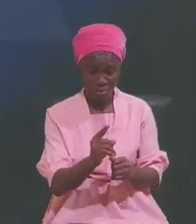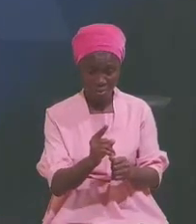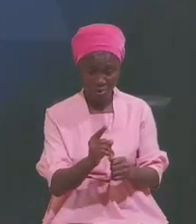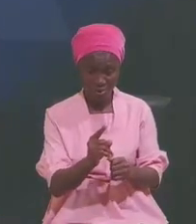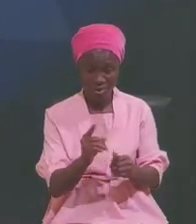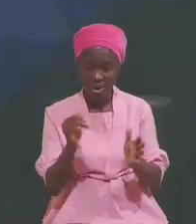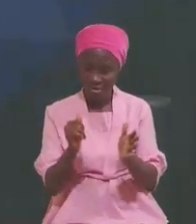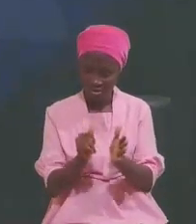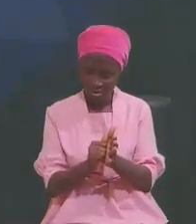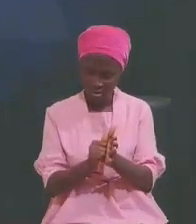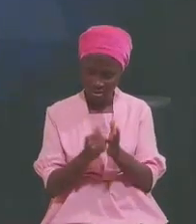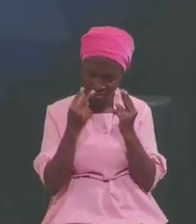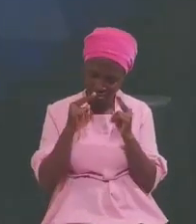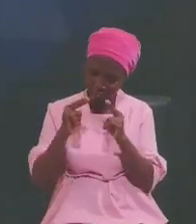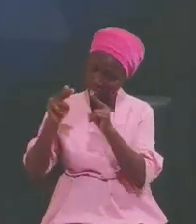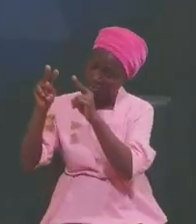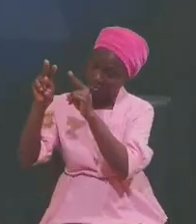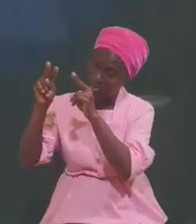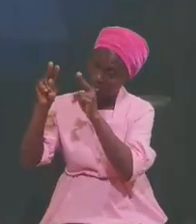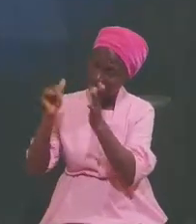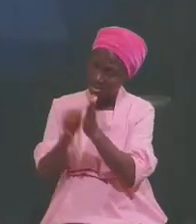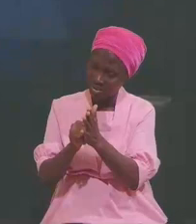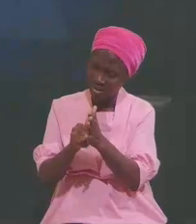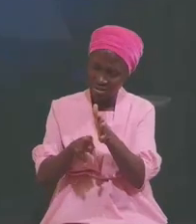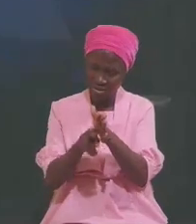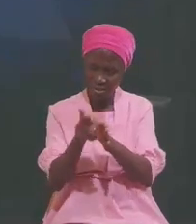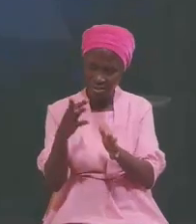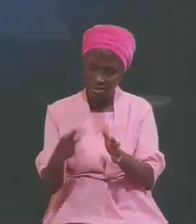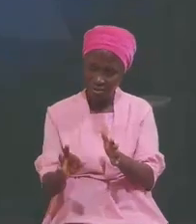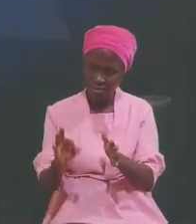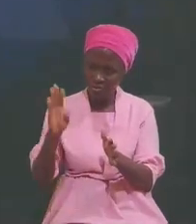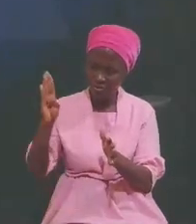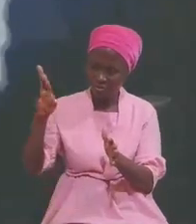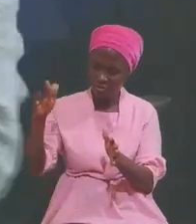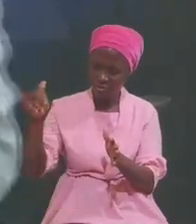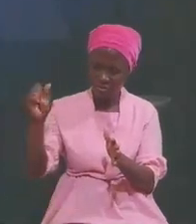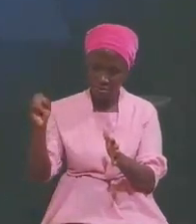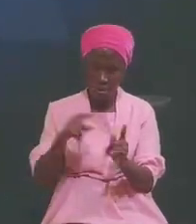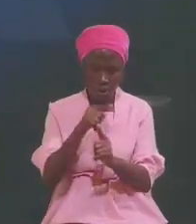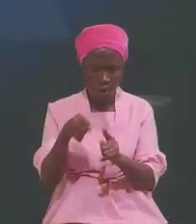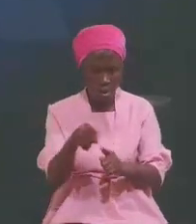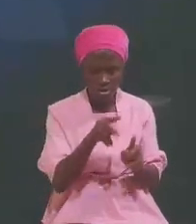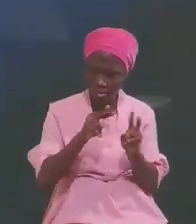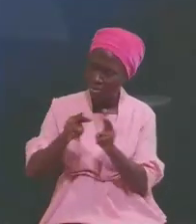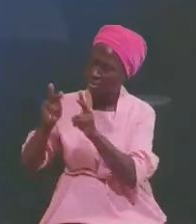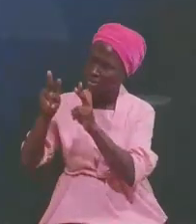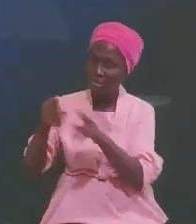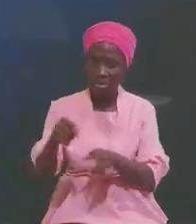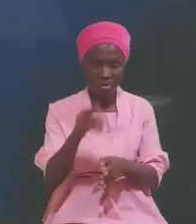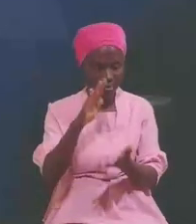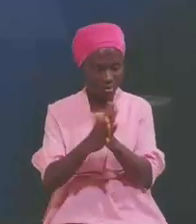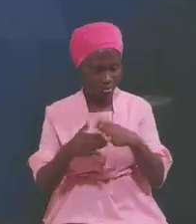parce que tous ceux qui regardent le serpent d'airain sont guéris. Seigneur, je